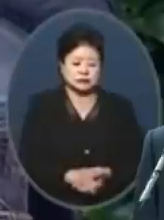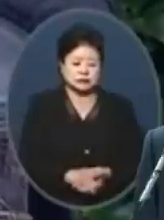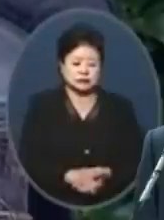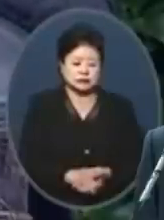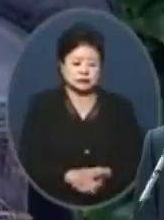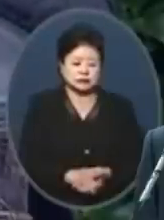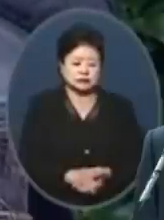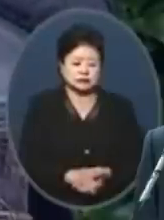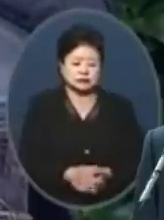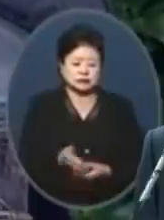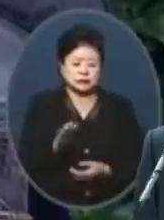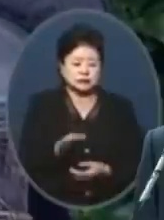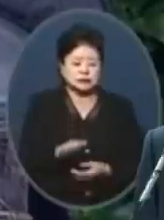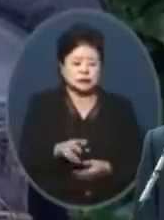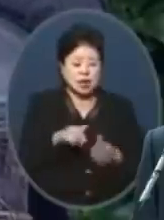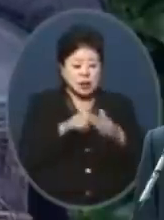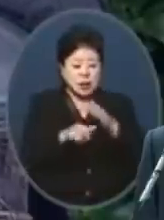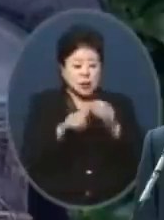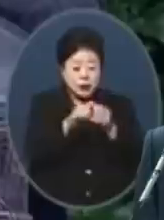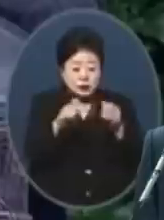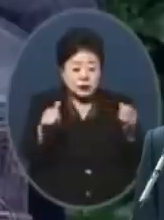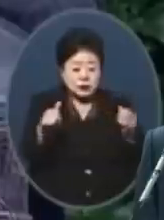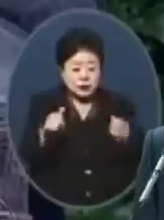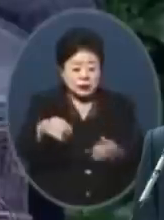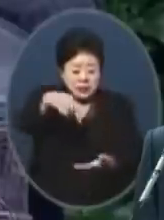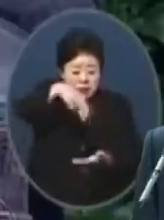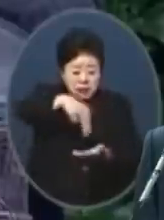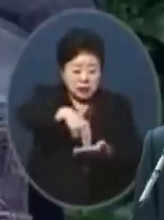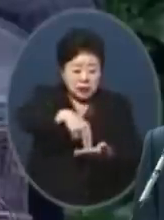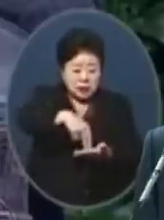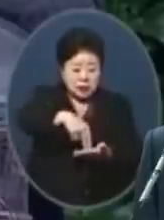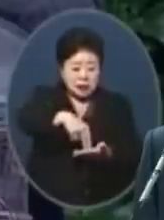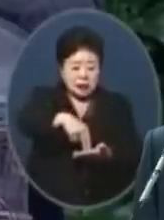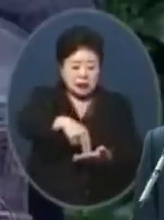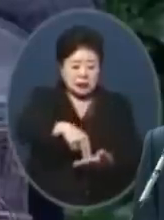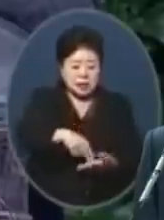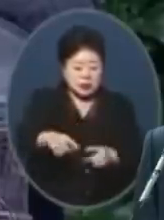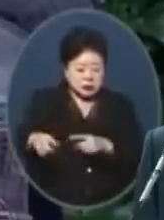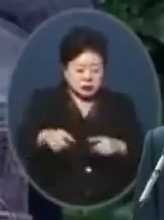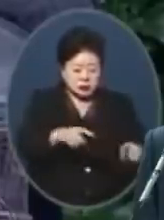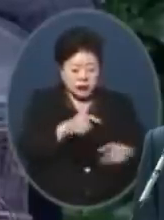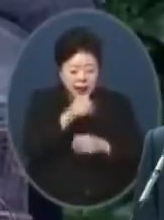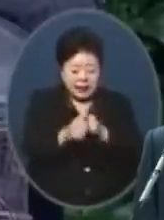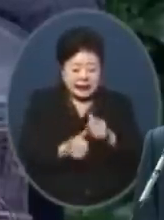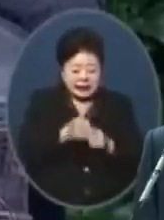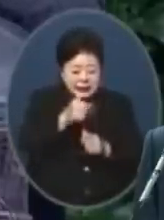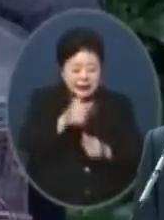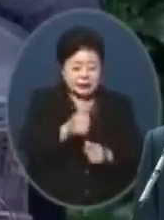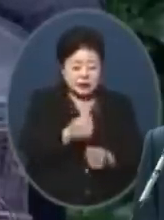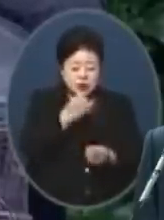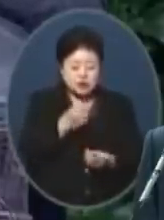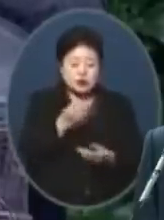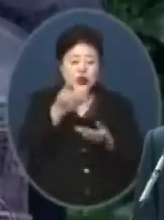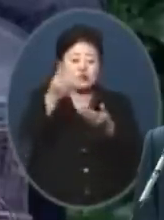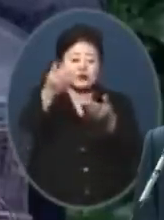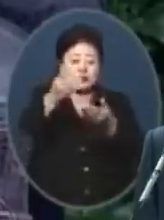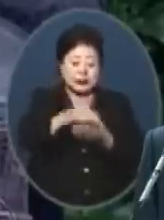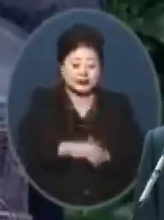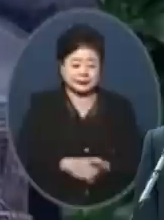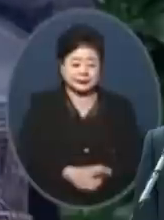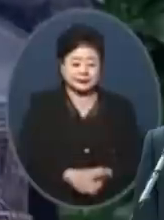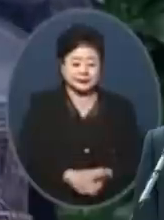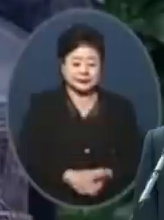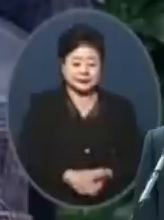be hopeless. 그러므로 지도자가 일어나서 바라 지도해야 하나님이 축복해 주십니다.